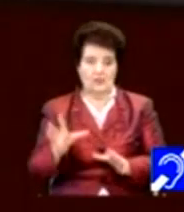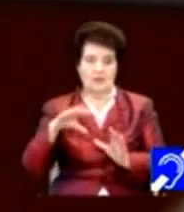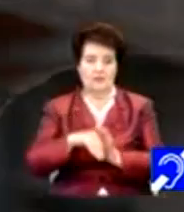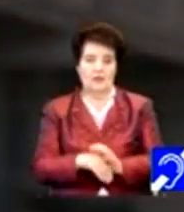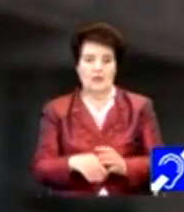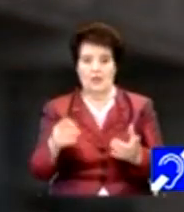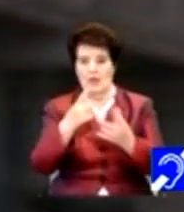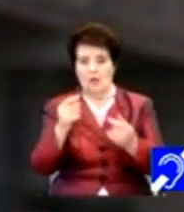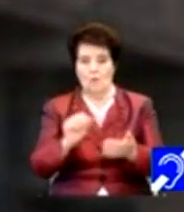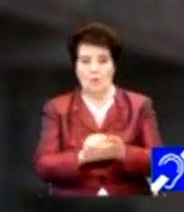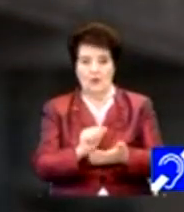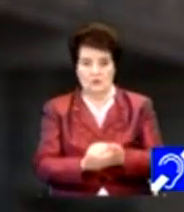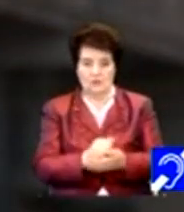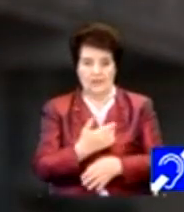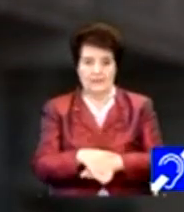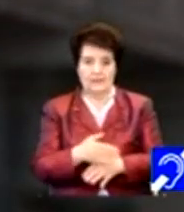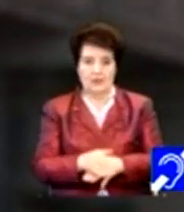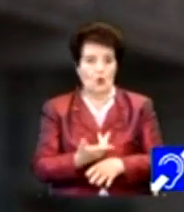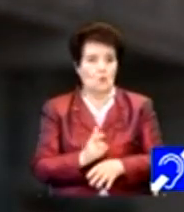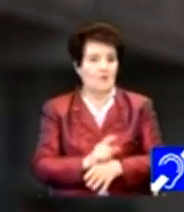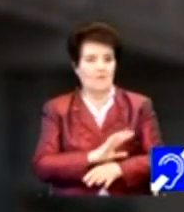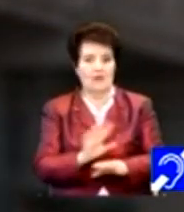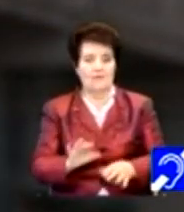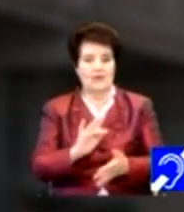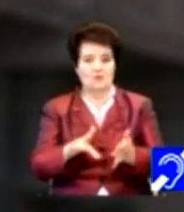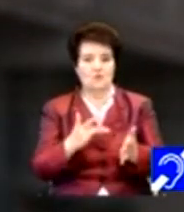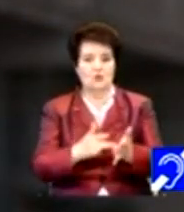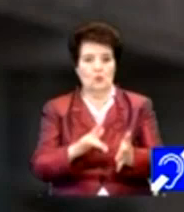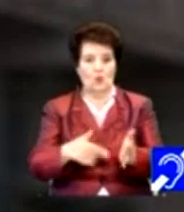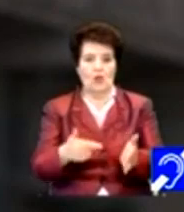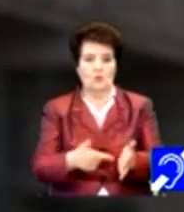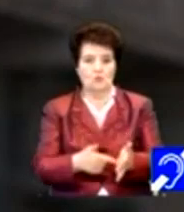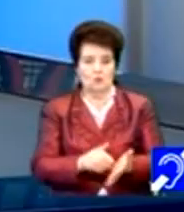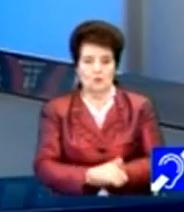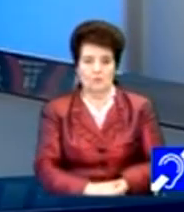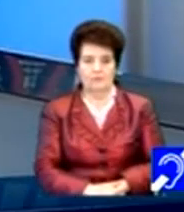mijloacelor de publicitate stradală. Acestea nu vor mai fi instalate în centrul orașului.